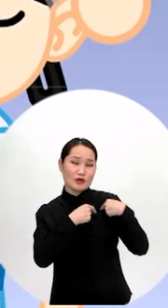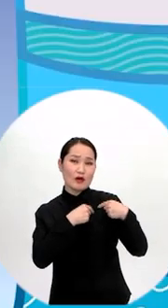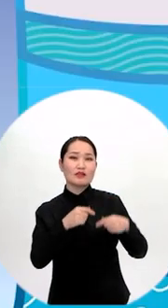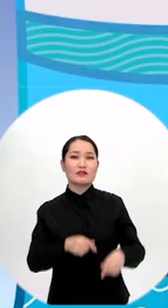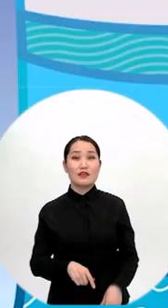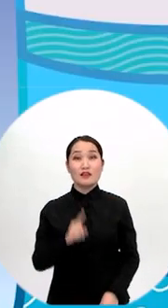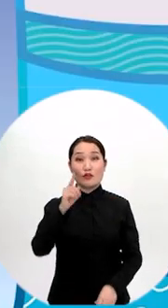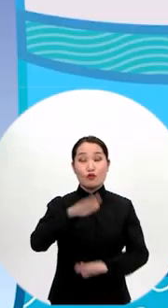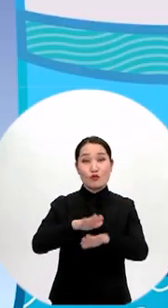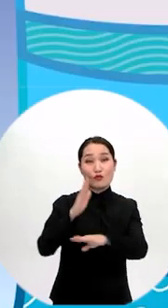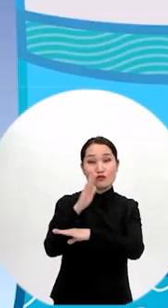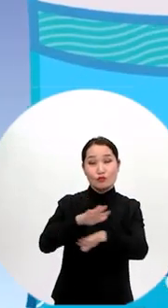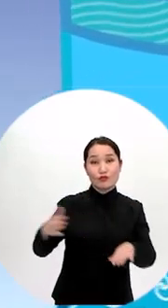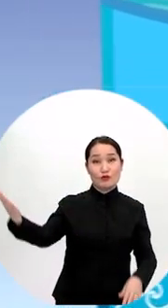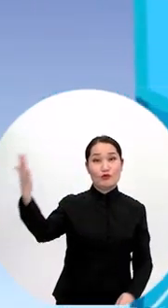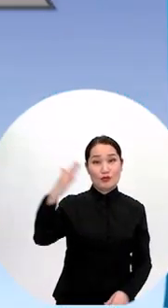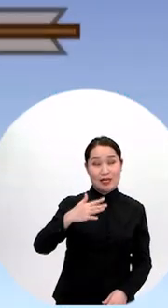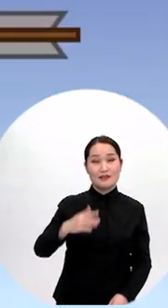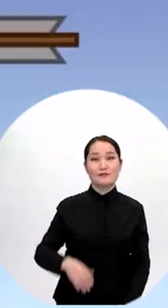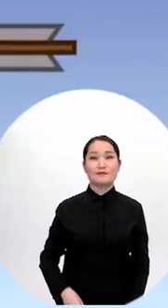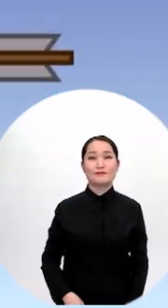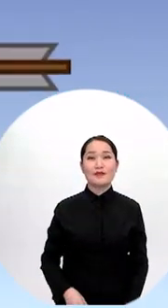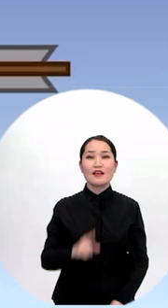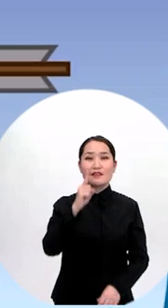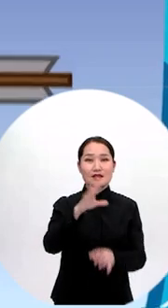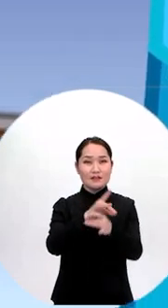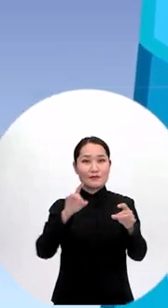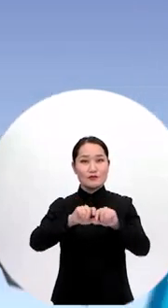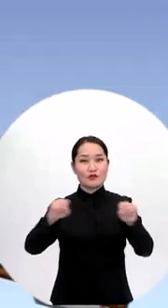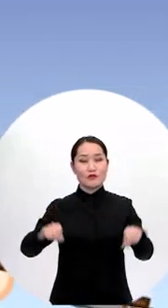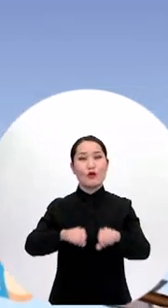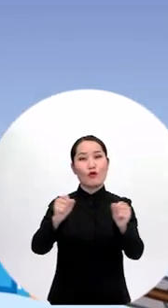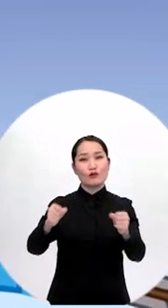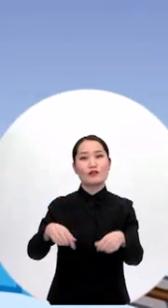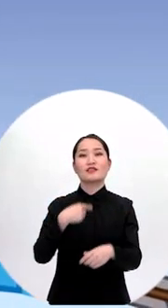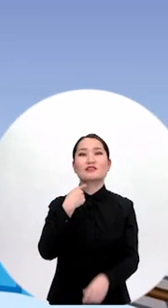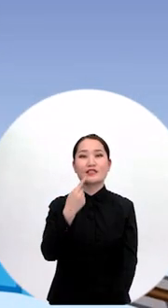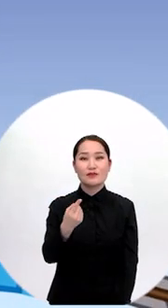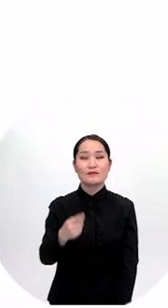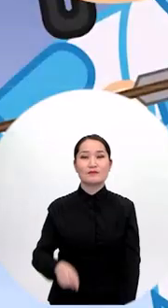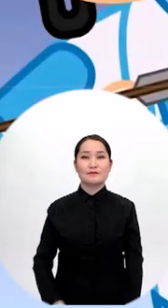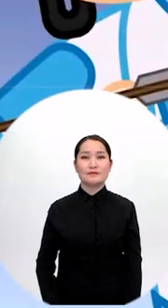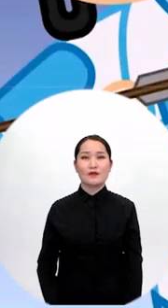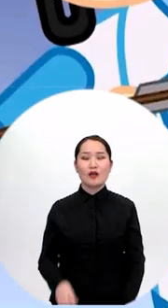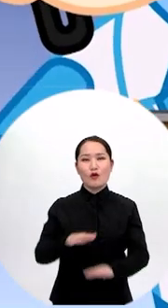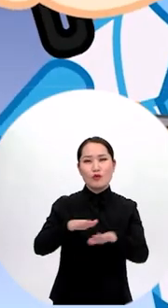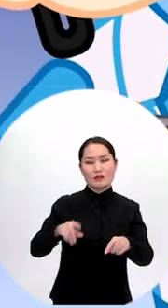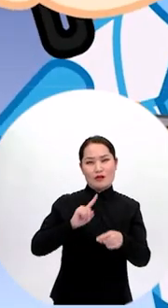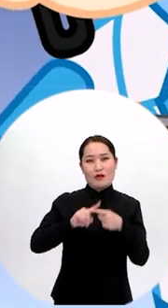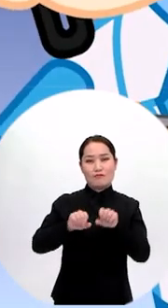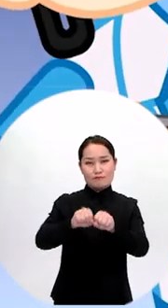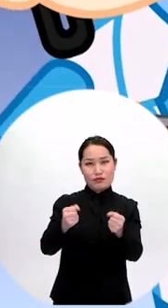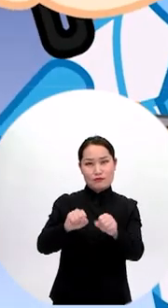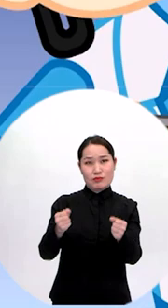зовж, нэгэн өдөр хүүхдүүдэд цуглуулад нэг нэг сум өгч хугал гэв. Хүүхдүүд маш